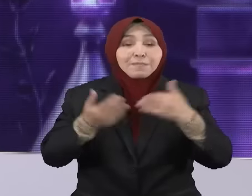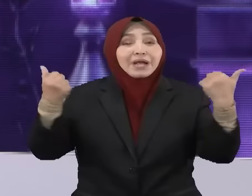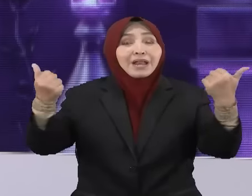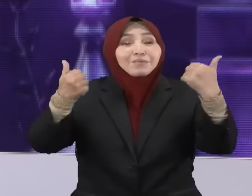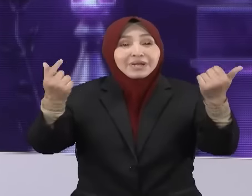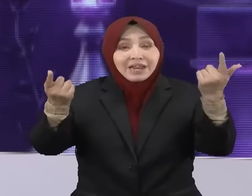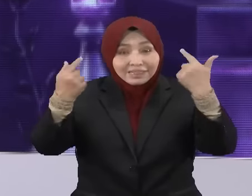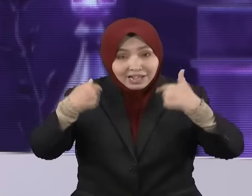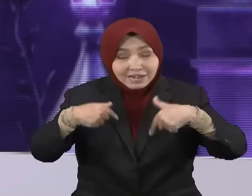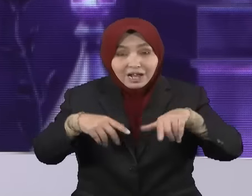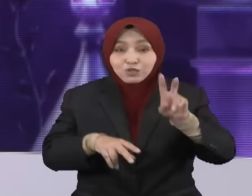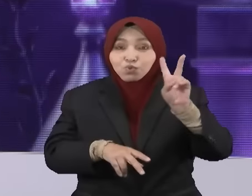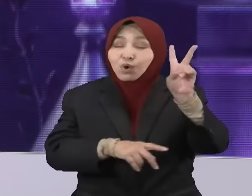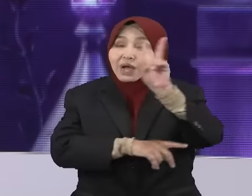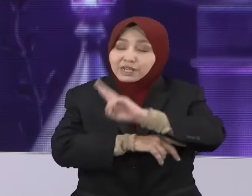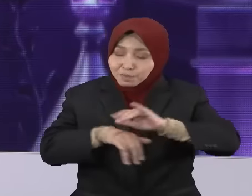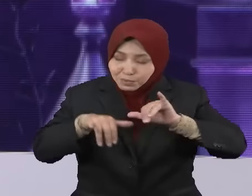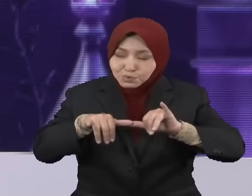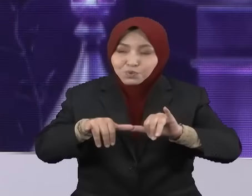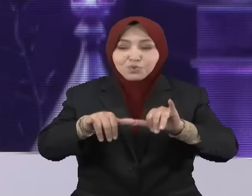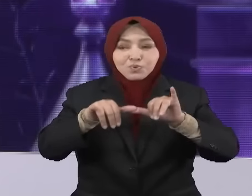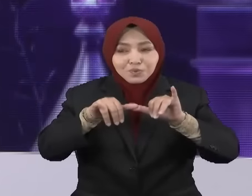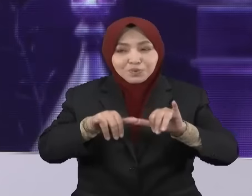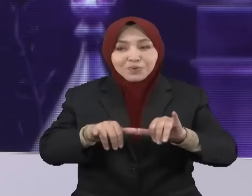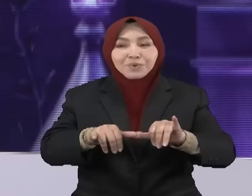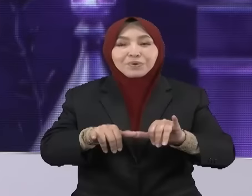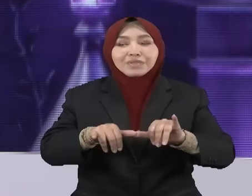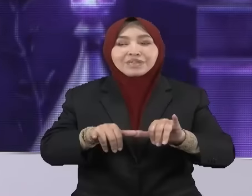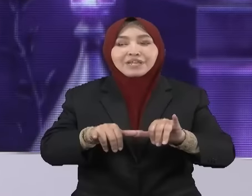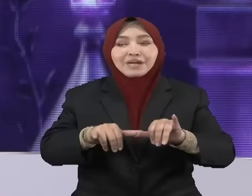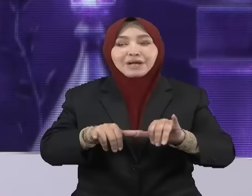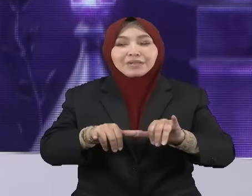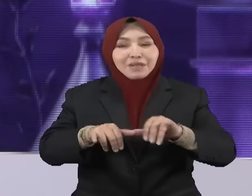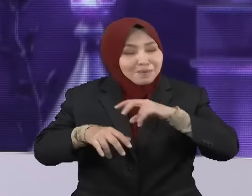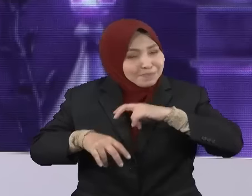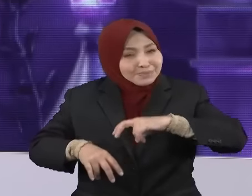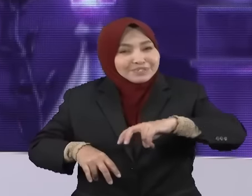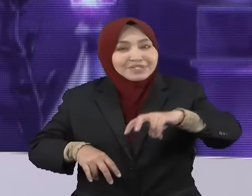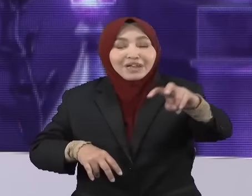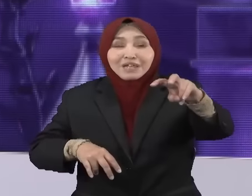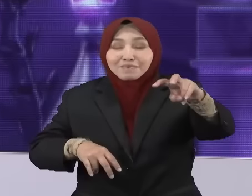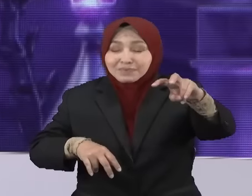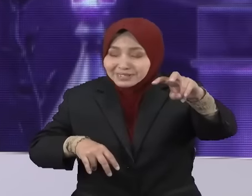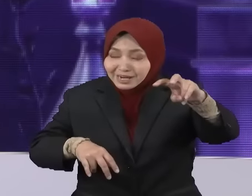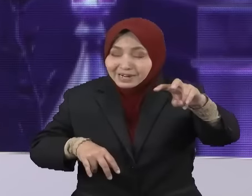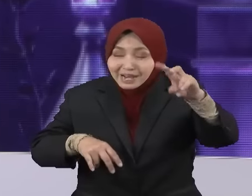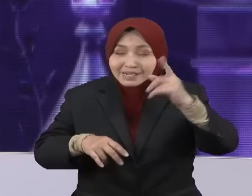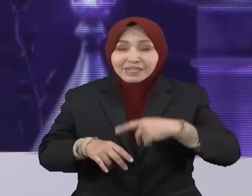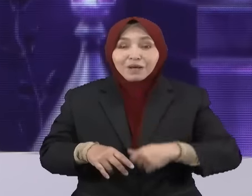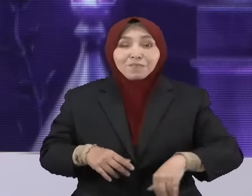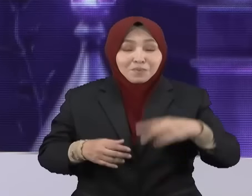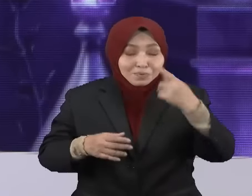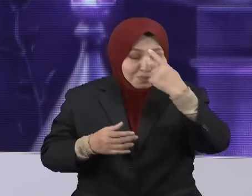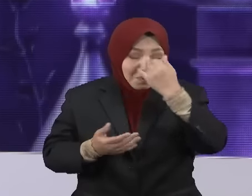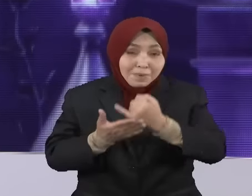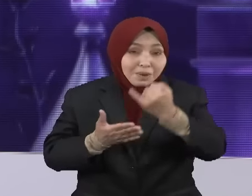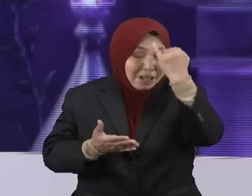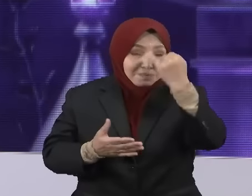kedatangan dua hari berturut-turut ya. Musafir, mudah-mudahan perjalanan rohani ini